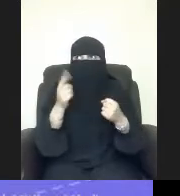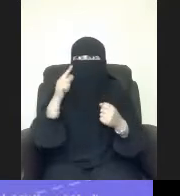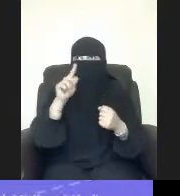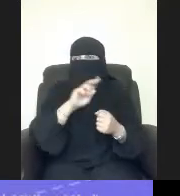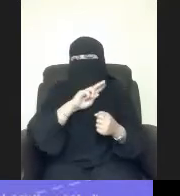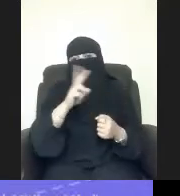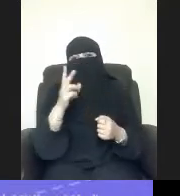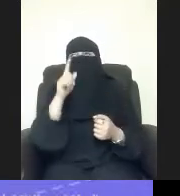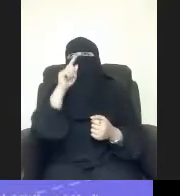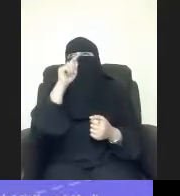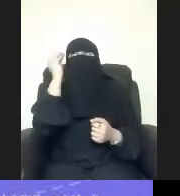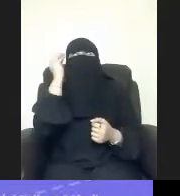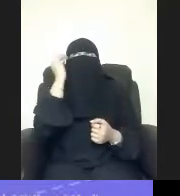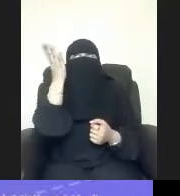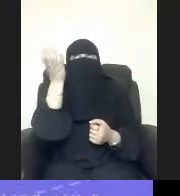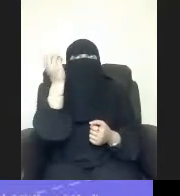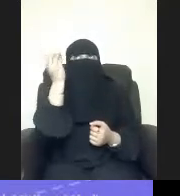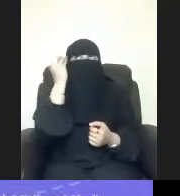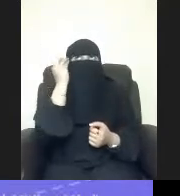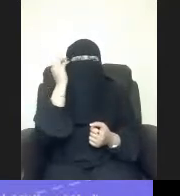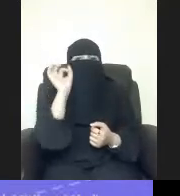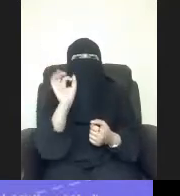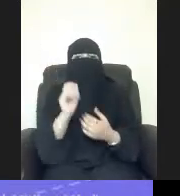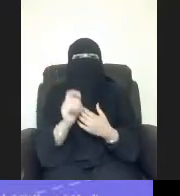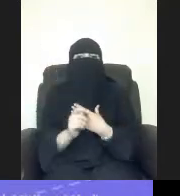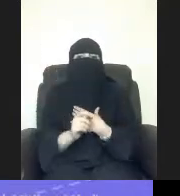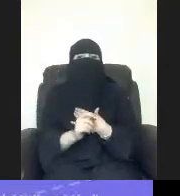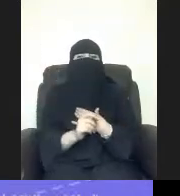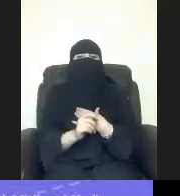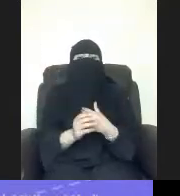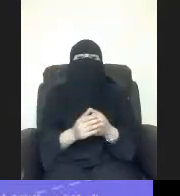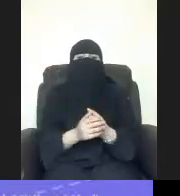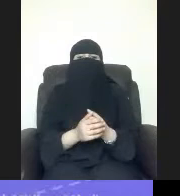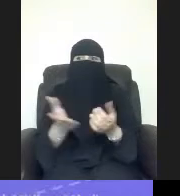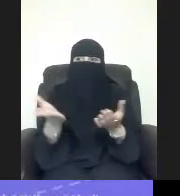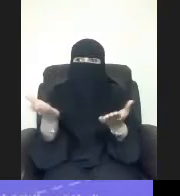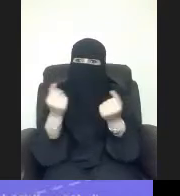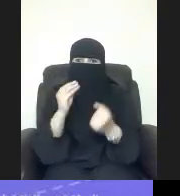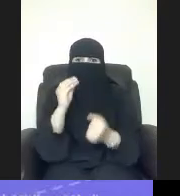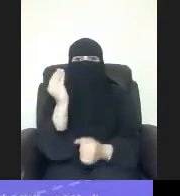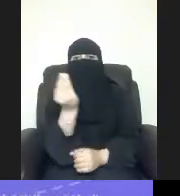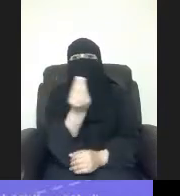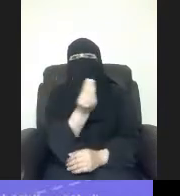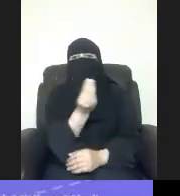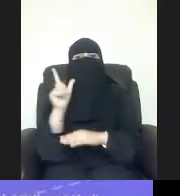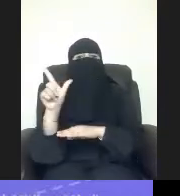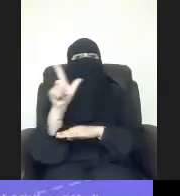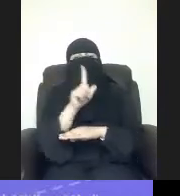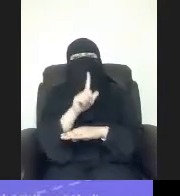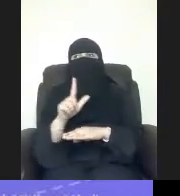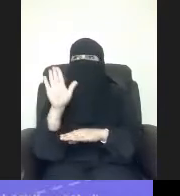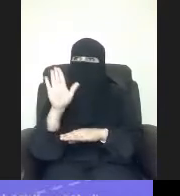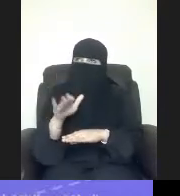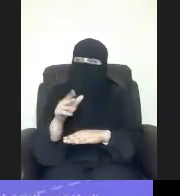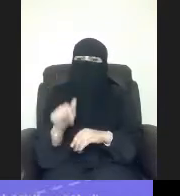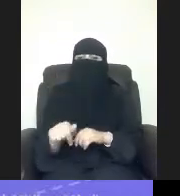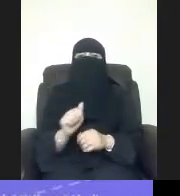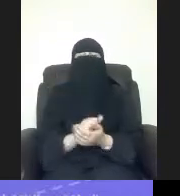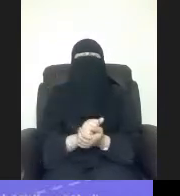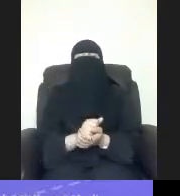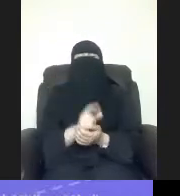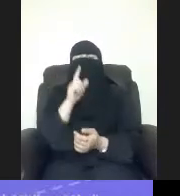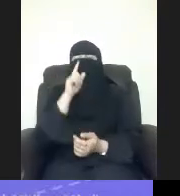اولا. وثانيا ذو صله من بيئته الموجوده. اذا اولا لابد اعلم كيف اجذب